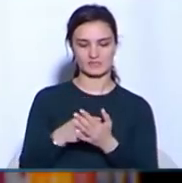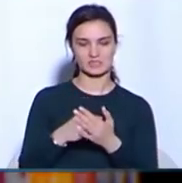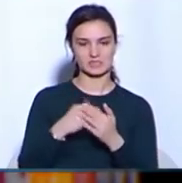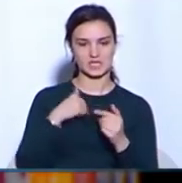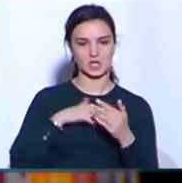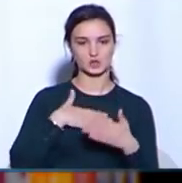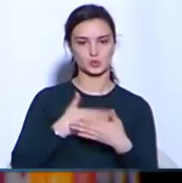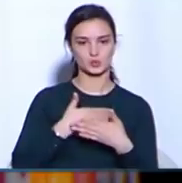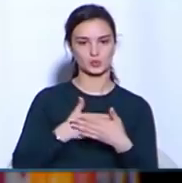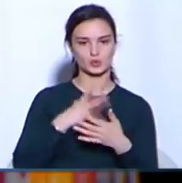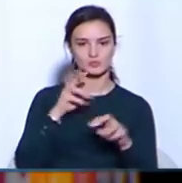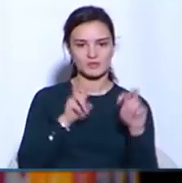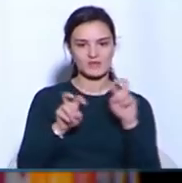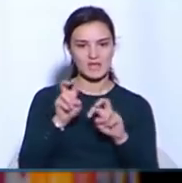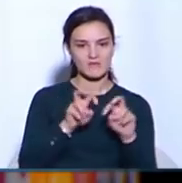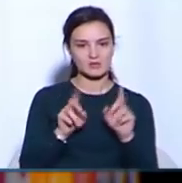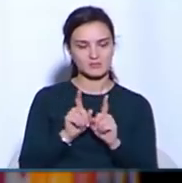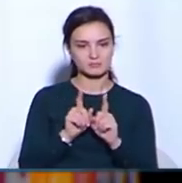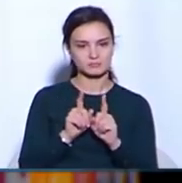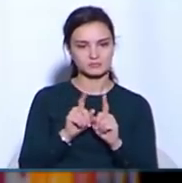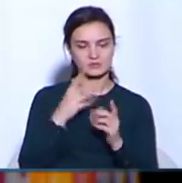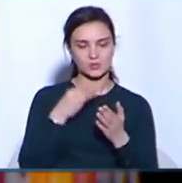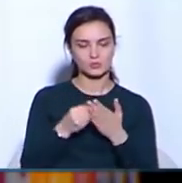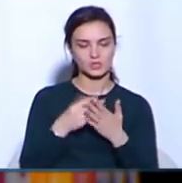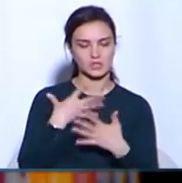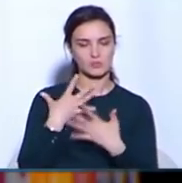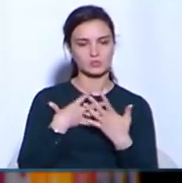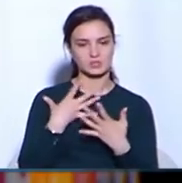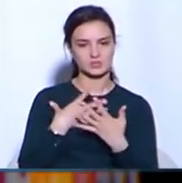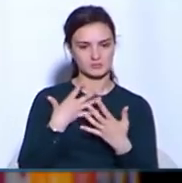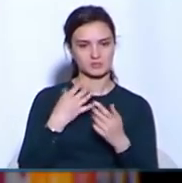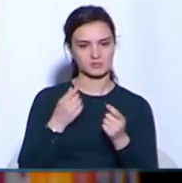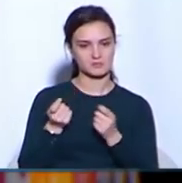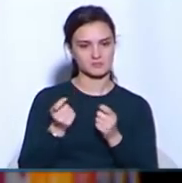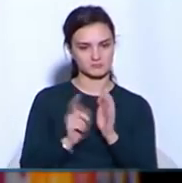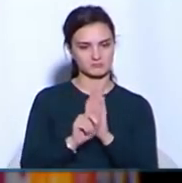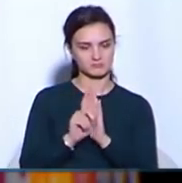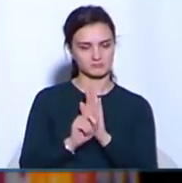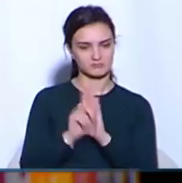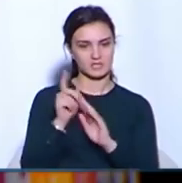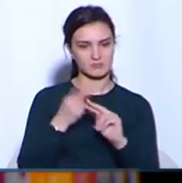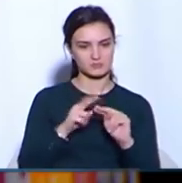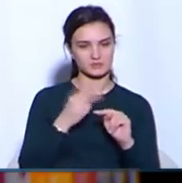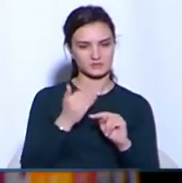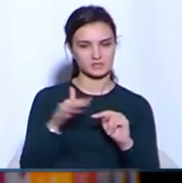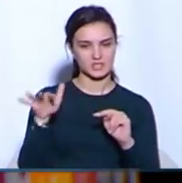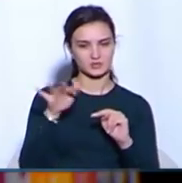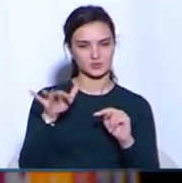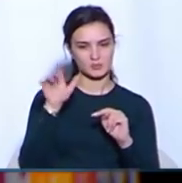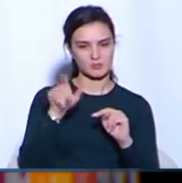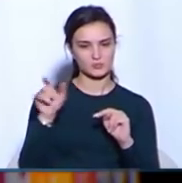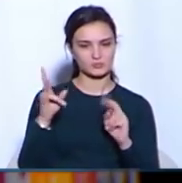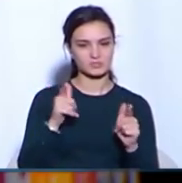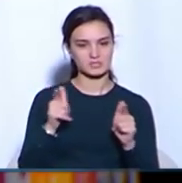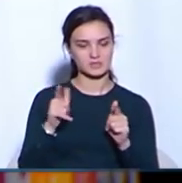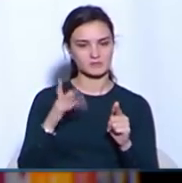გახდეს აქტიური მკვლევარი და თვითონ დაიწყოს საკუთარი ემოციების გამომუშავება. ამიტომ ამისთვისაც გარშემო მყოფები უნდა ვიყოთ